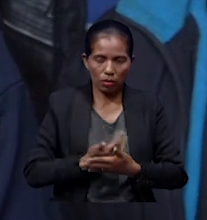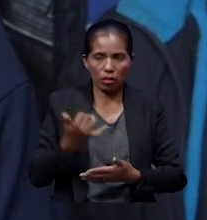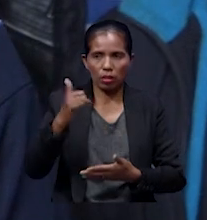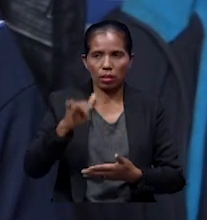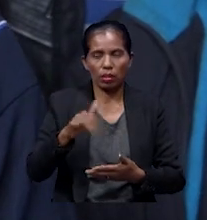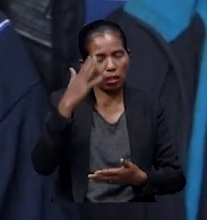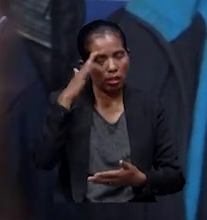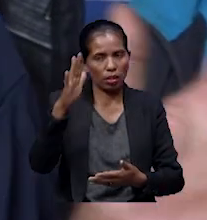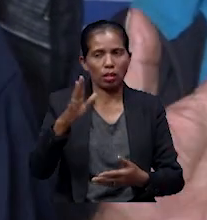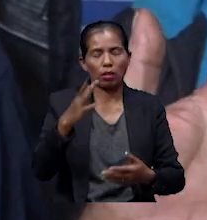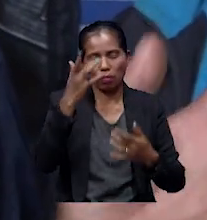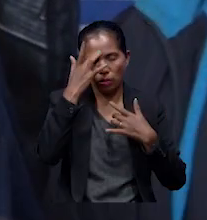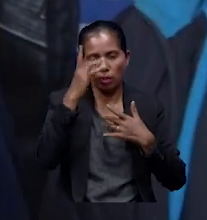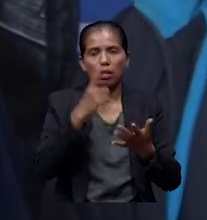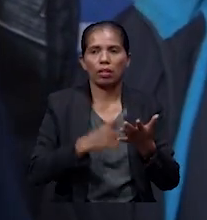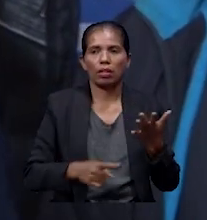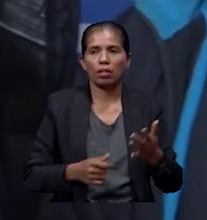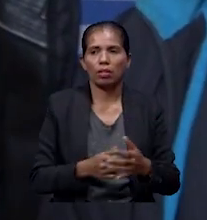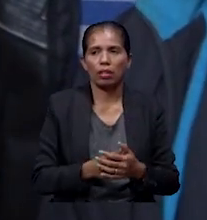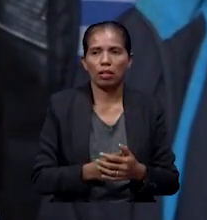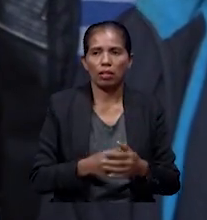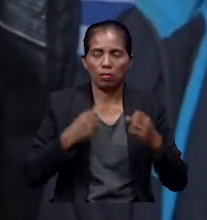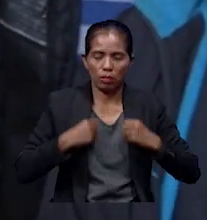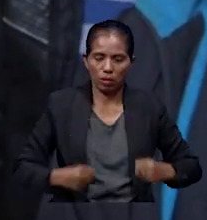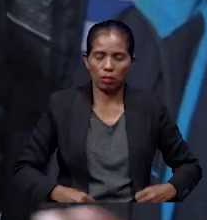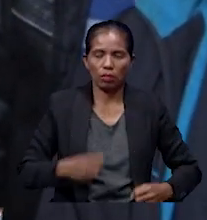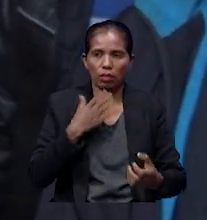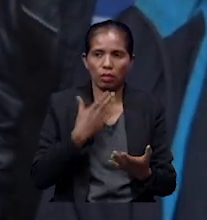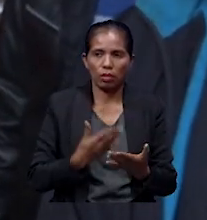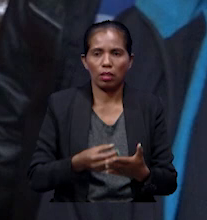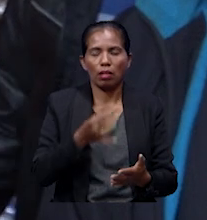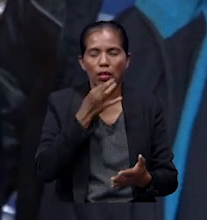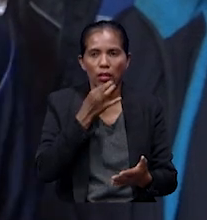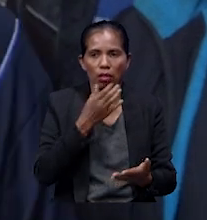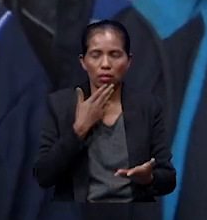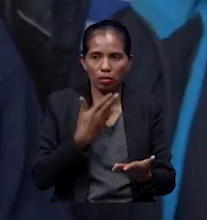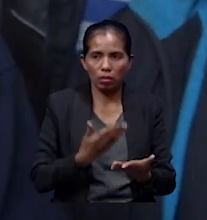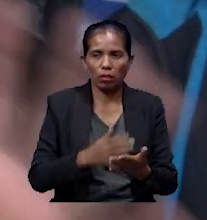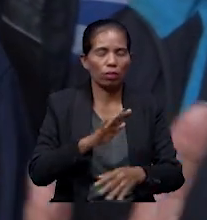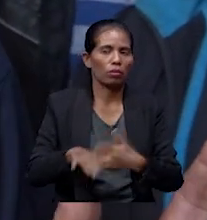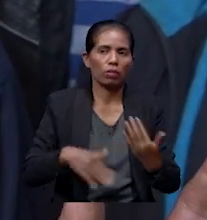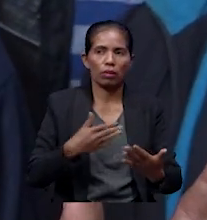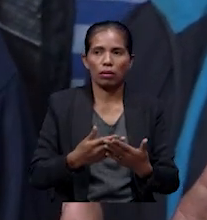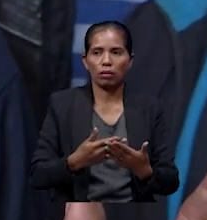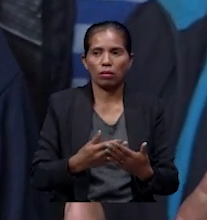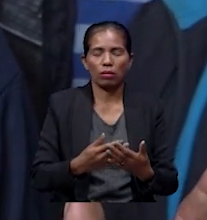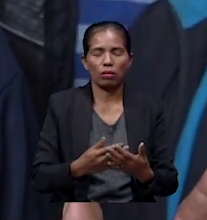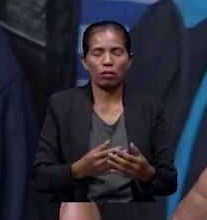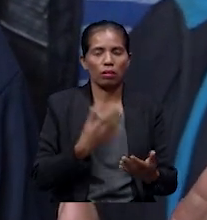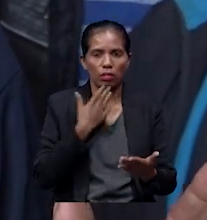dah ten kata moras ne saida ni mo saudi dia han mos dia bututu la konania